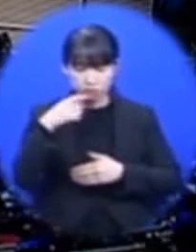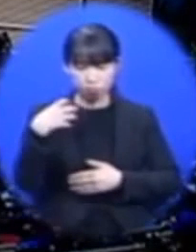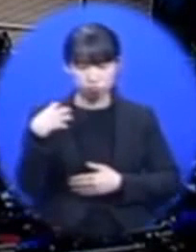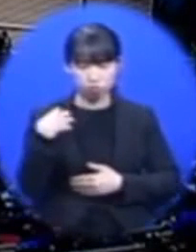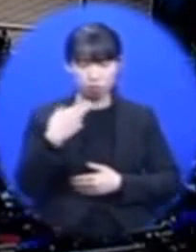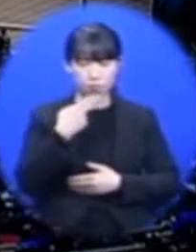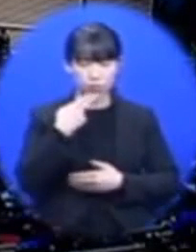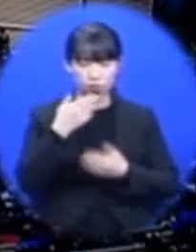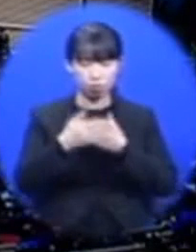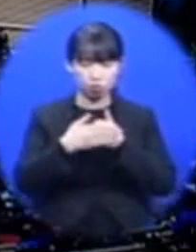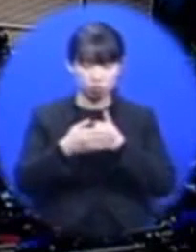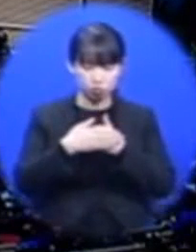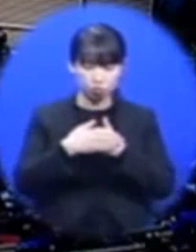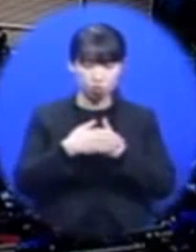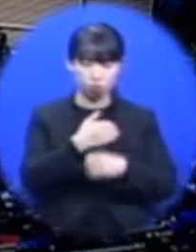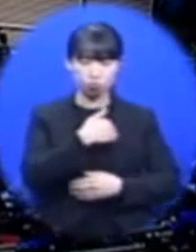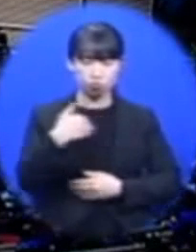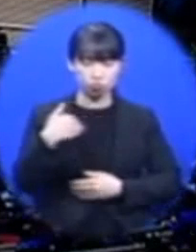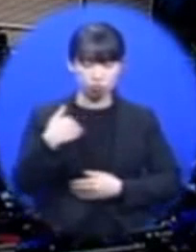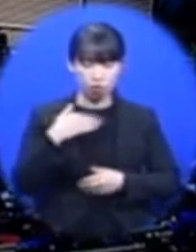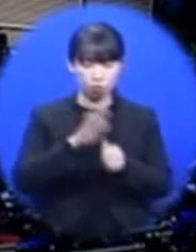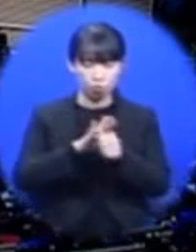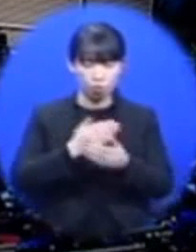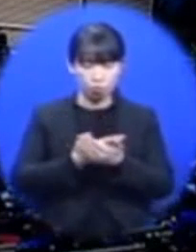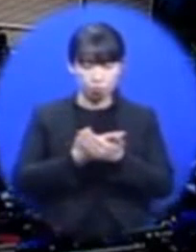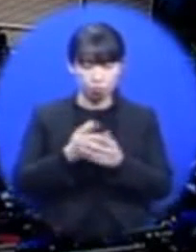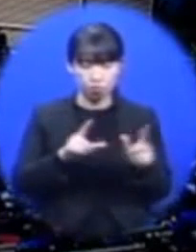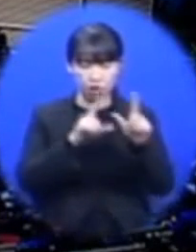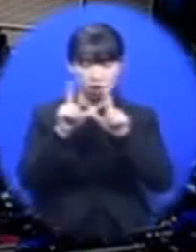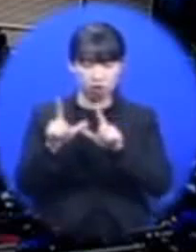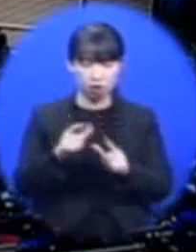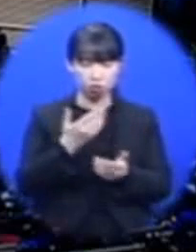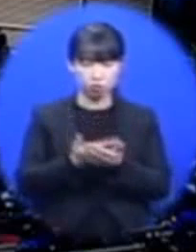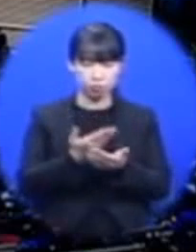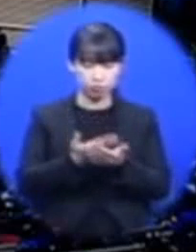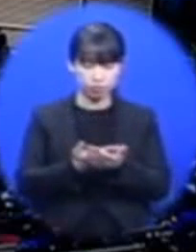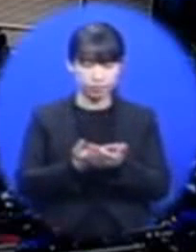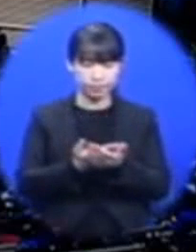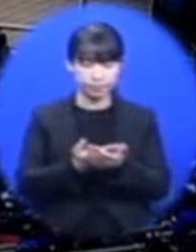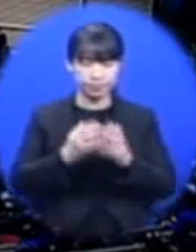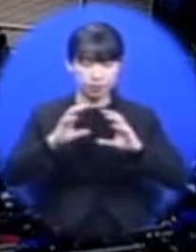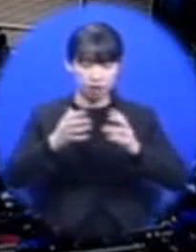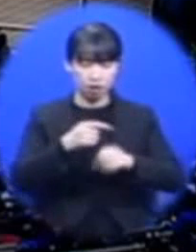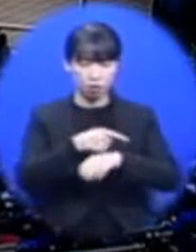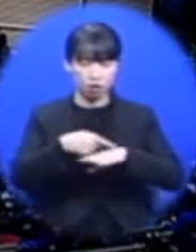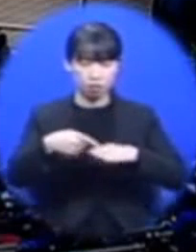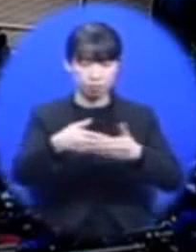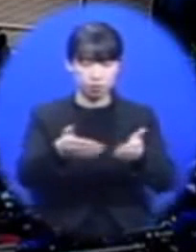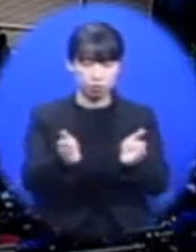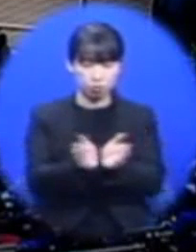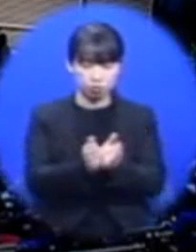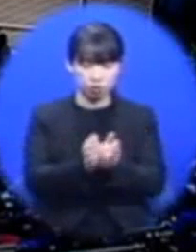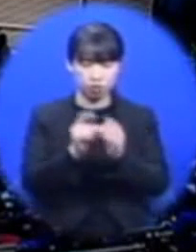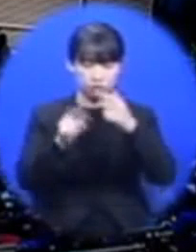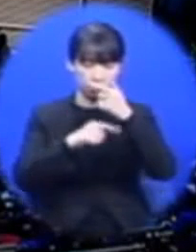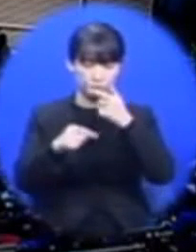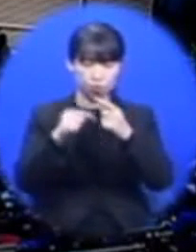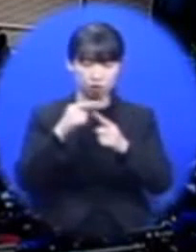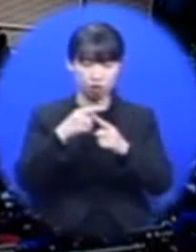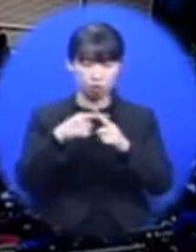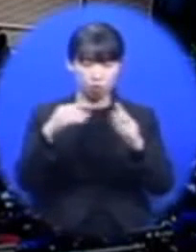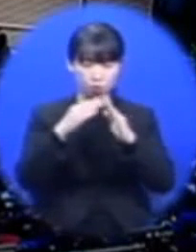풍성하고 돕고 베풀고 살게 하옵소서 아멘 나라와 민족이 성도들과 교회로 인하여